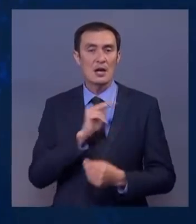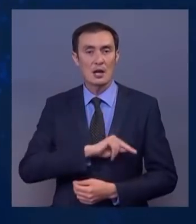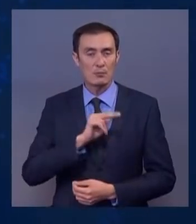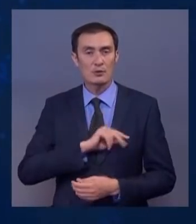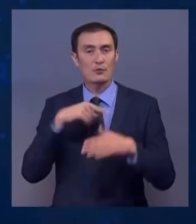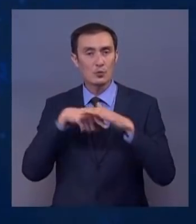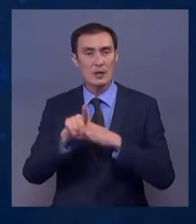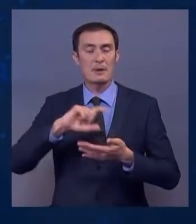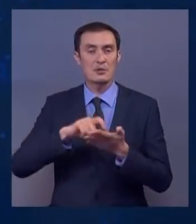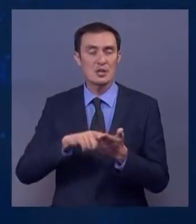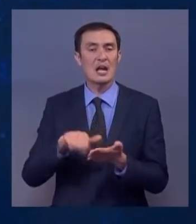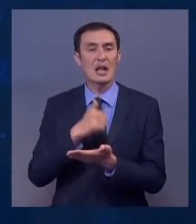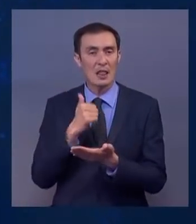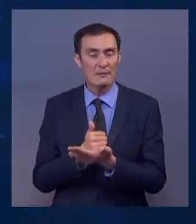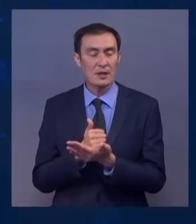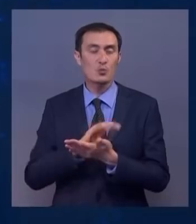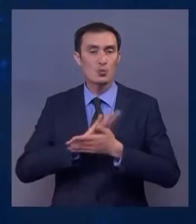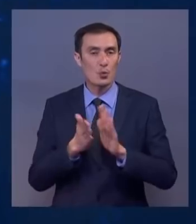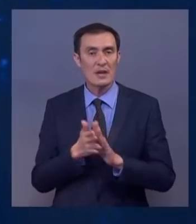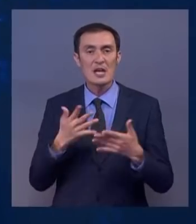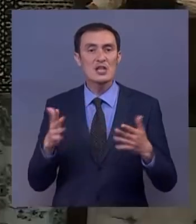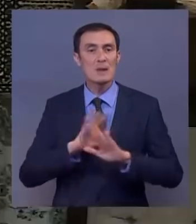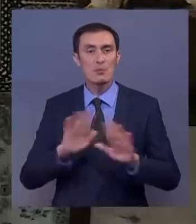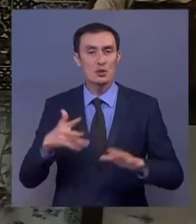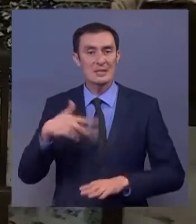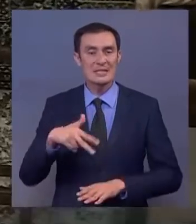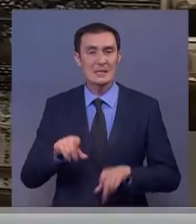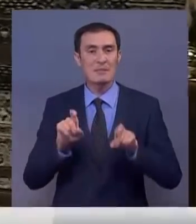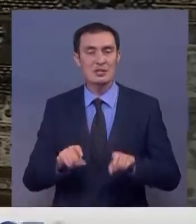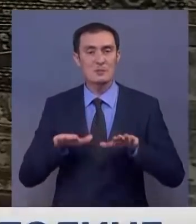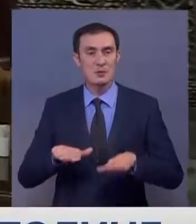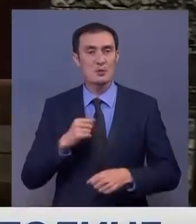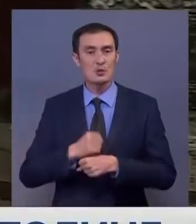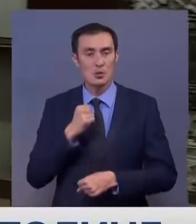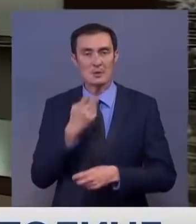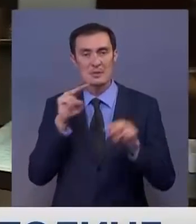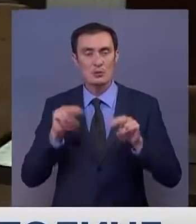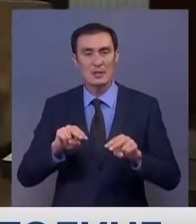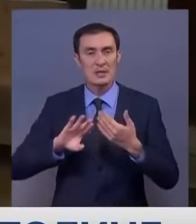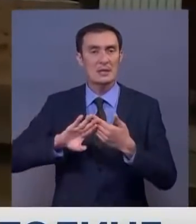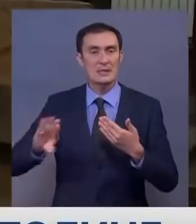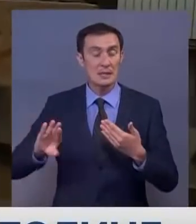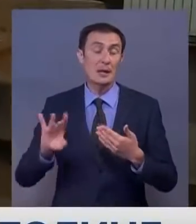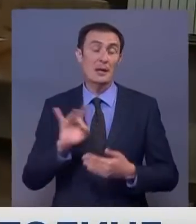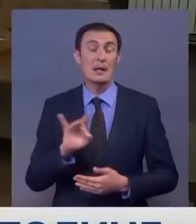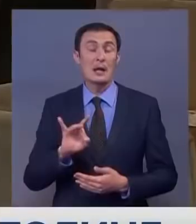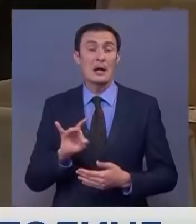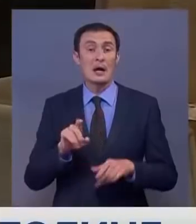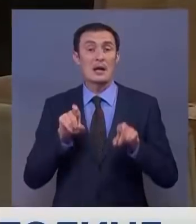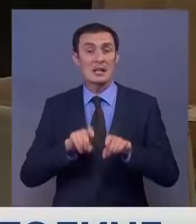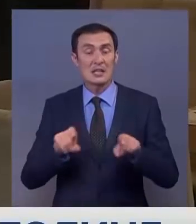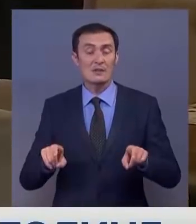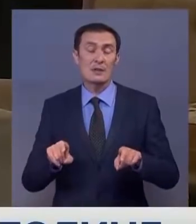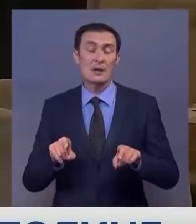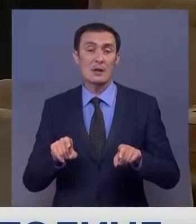внутри помещения. Главное условие – не больше 30 посадочных мест и при строгом соблюдении социальной дистанции. Рассаживать